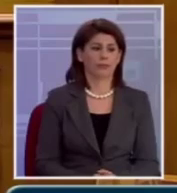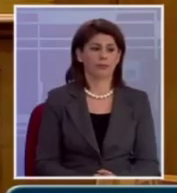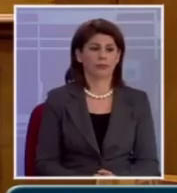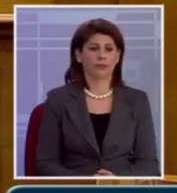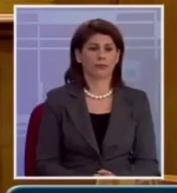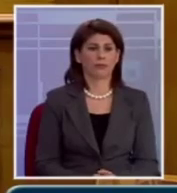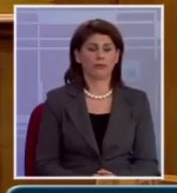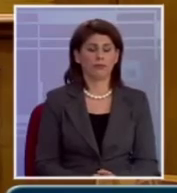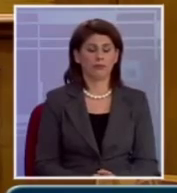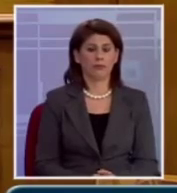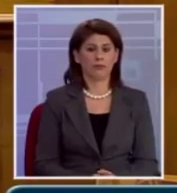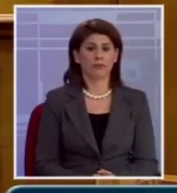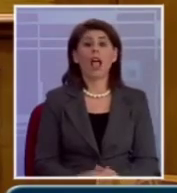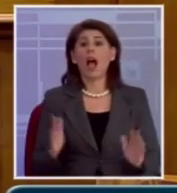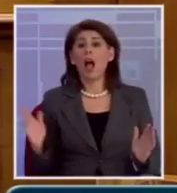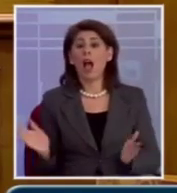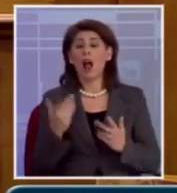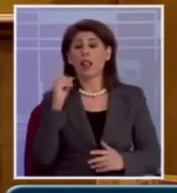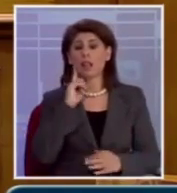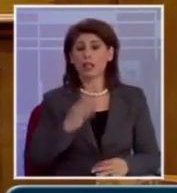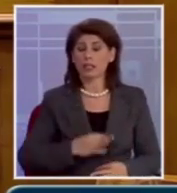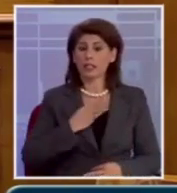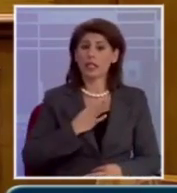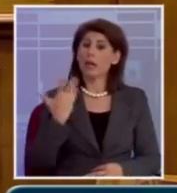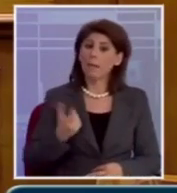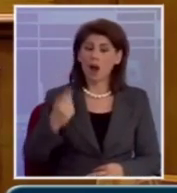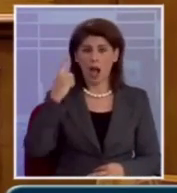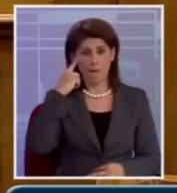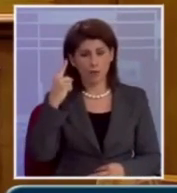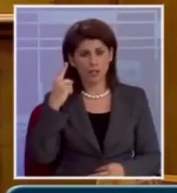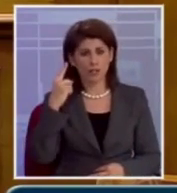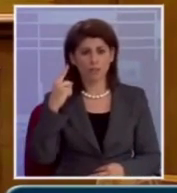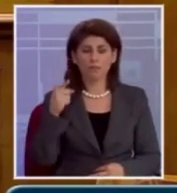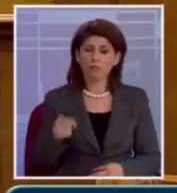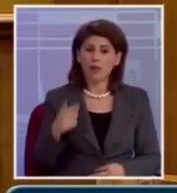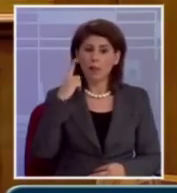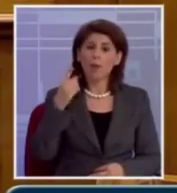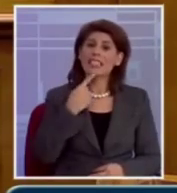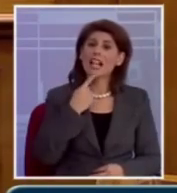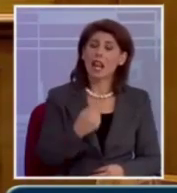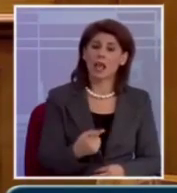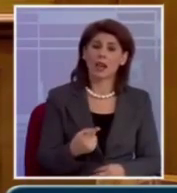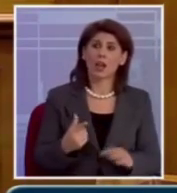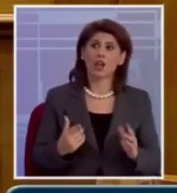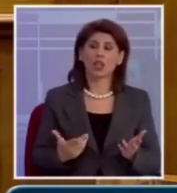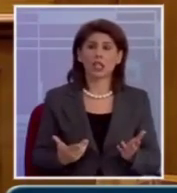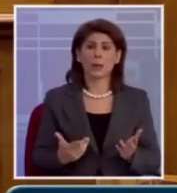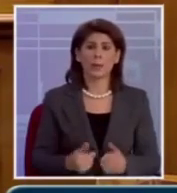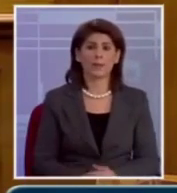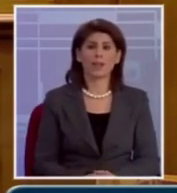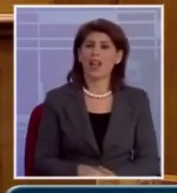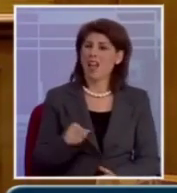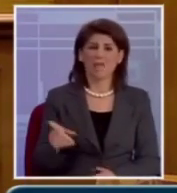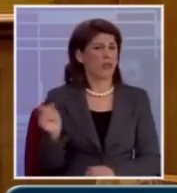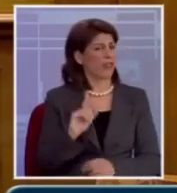Αν, κυρίες και κύριοι, υπάρχουν απόψεις οι οποίες λένε ότι αυτό δεν